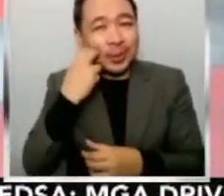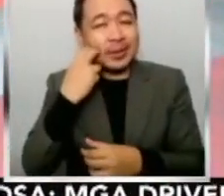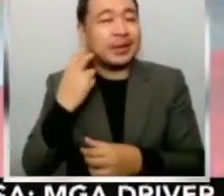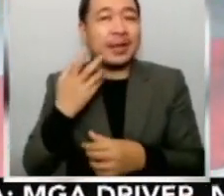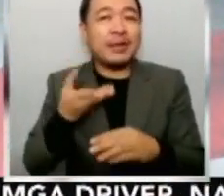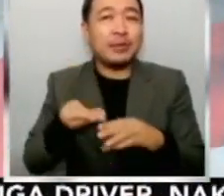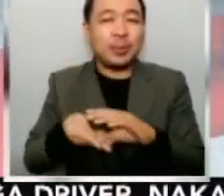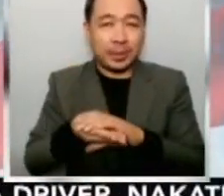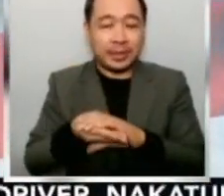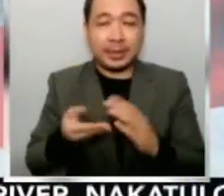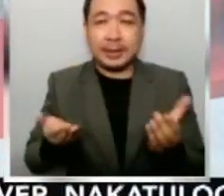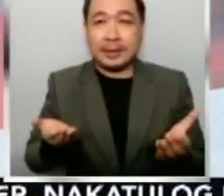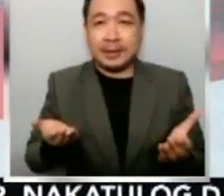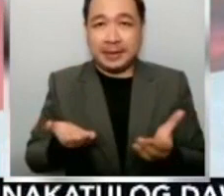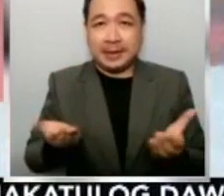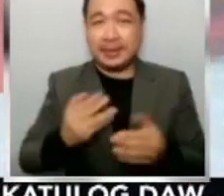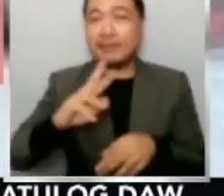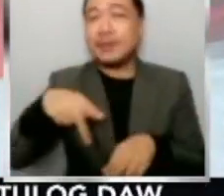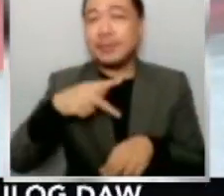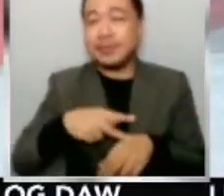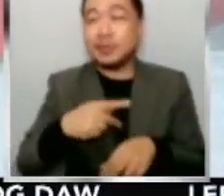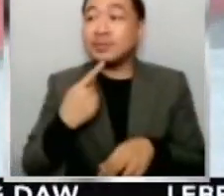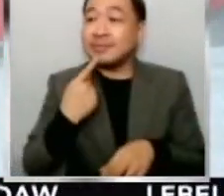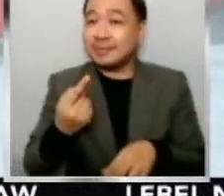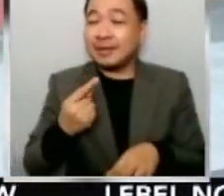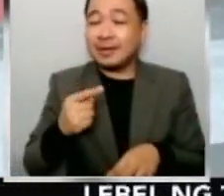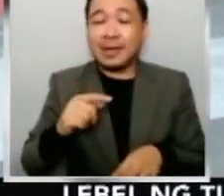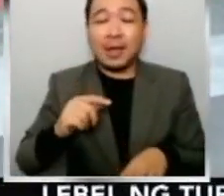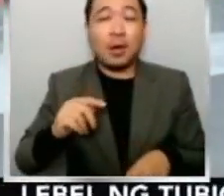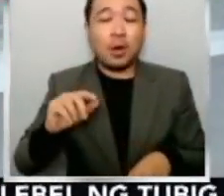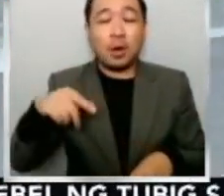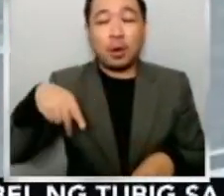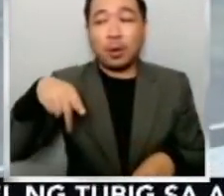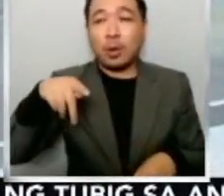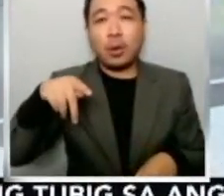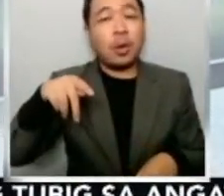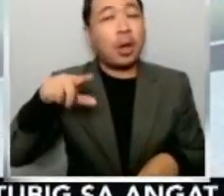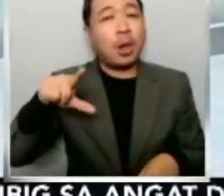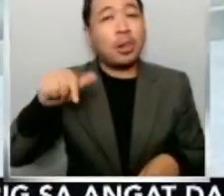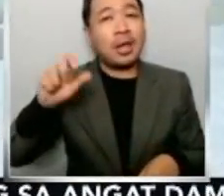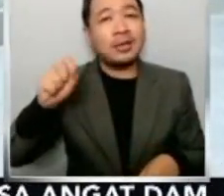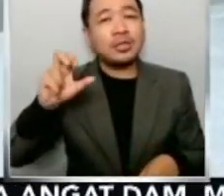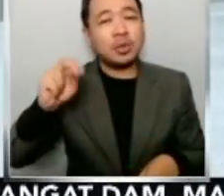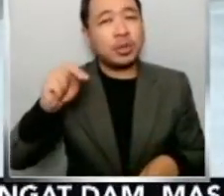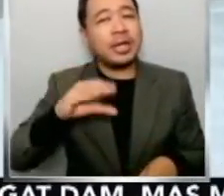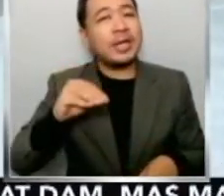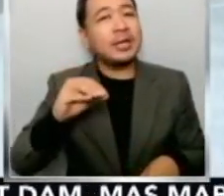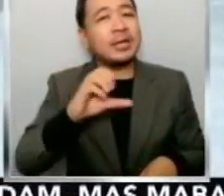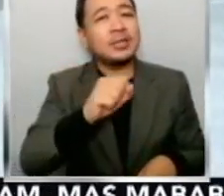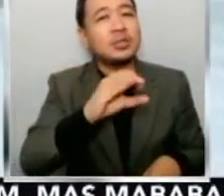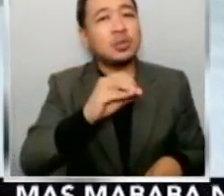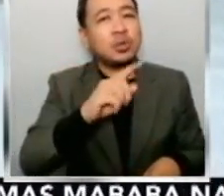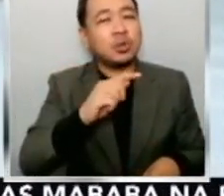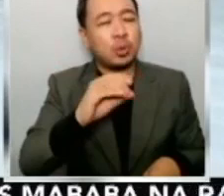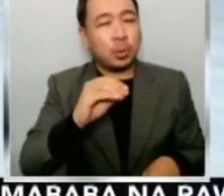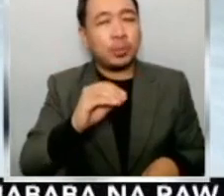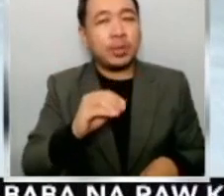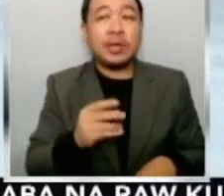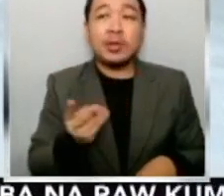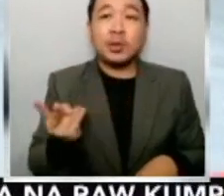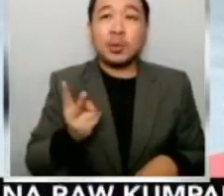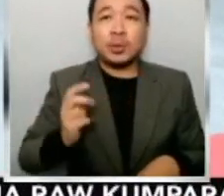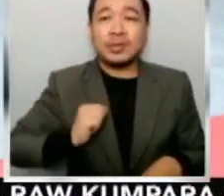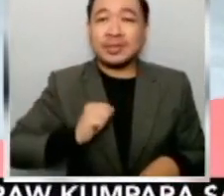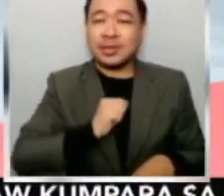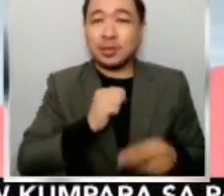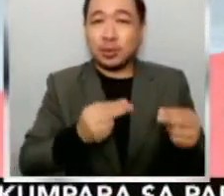Panfilo Lacson at Tito Soto. Dalawang senatorial candidate naman ang hindi raw muna nila i-endorso. Alamin kung